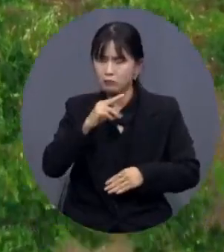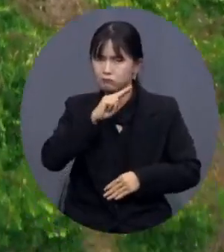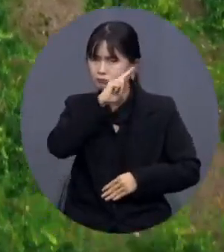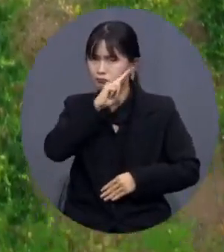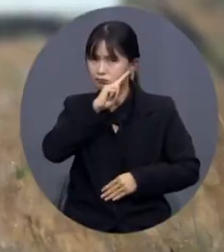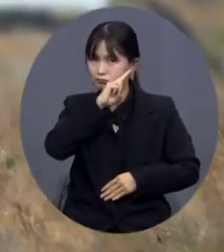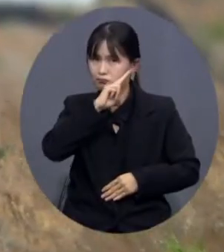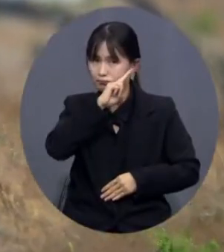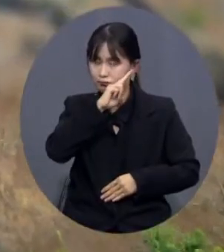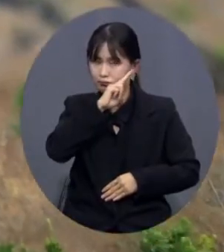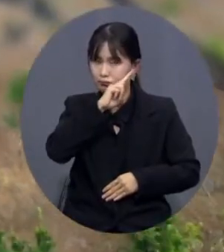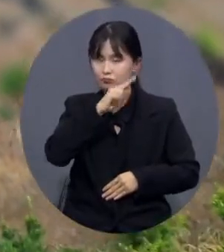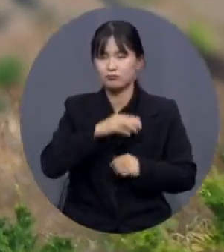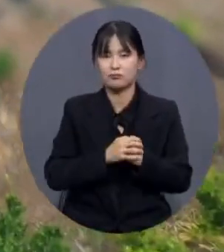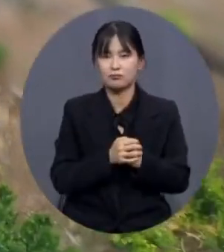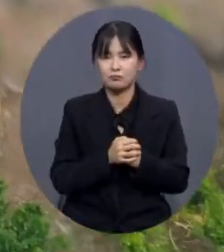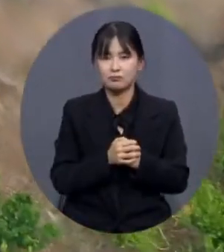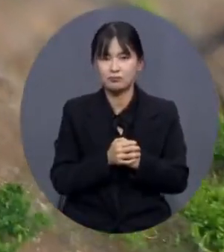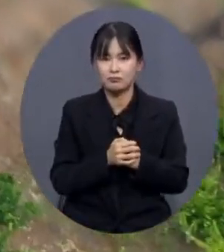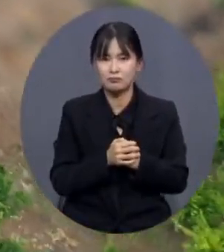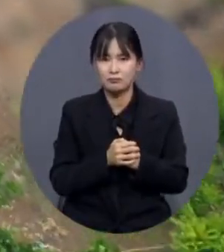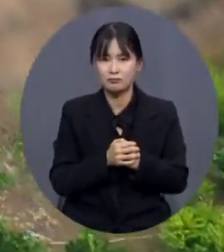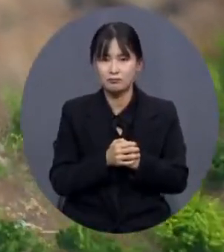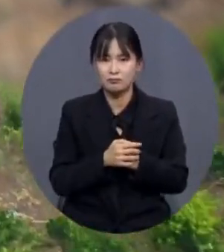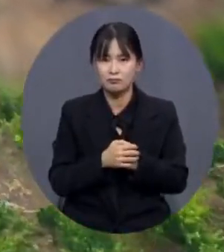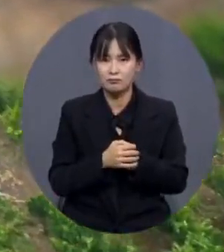증폭되고 있습니다 MBC 뉴스 박지현입니다